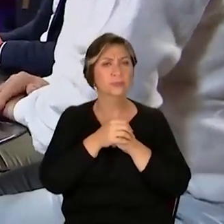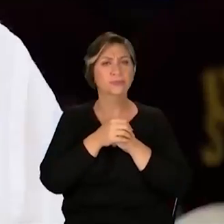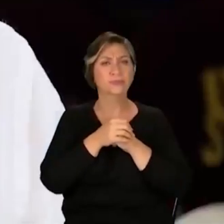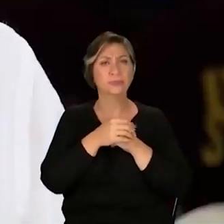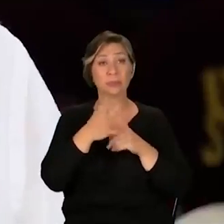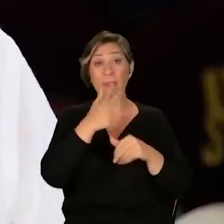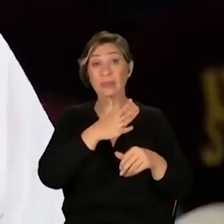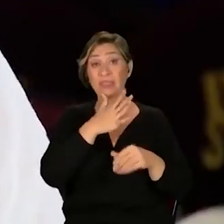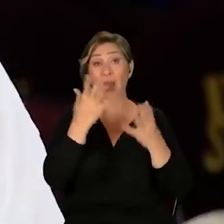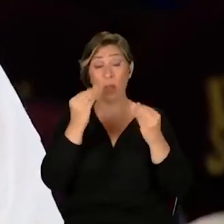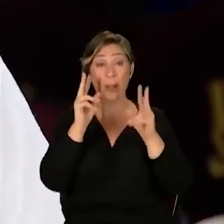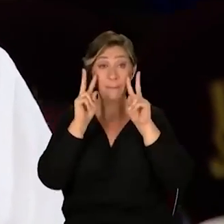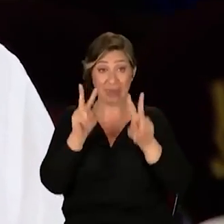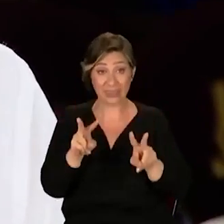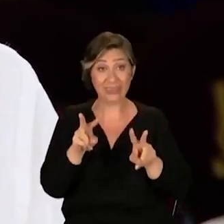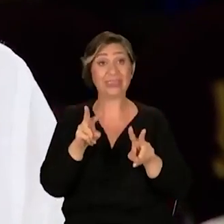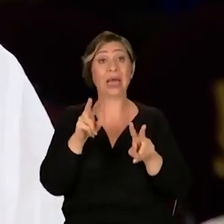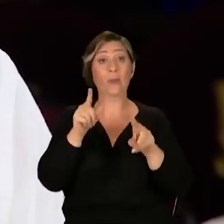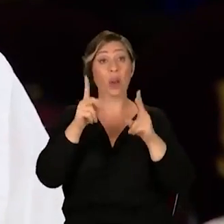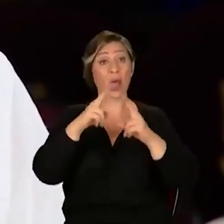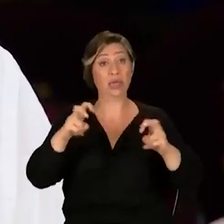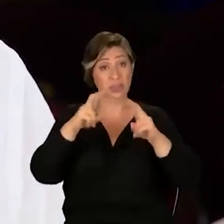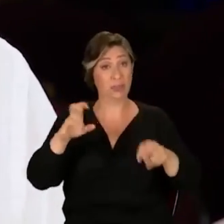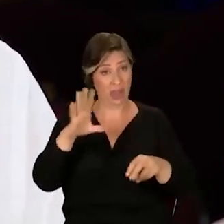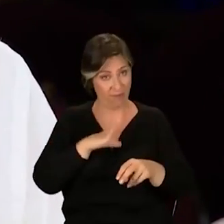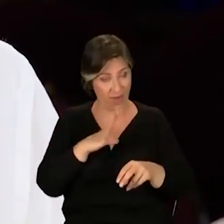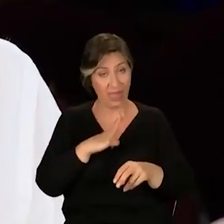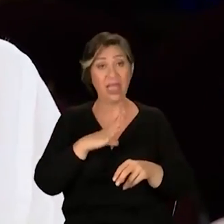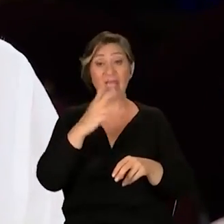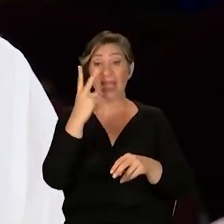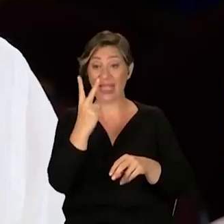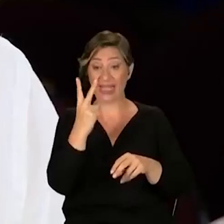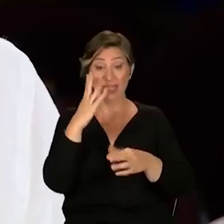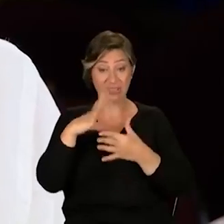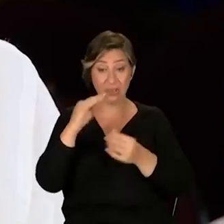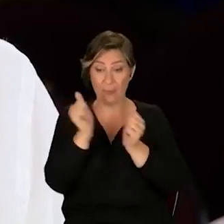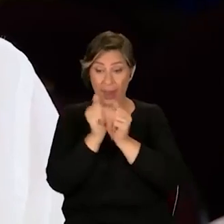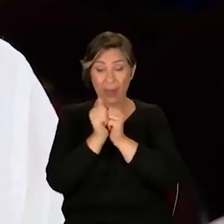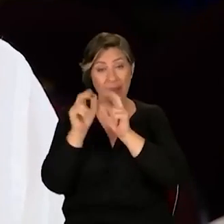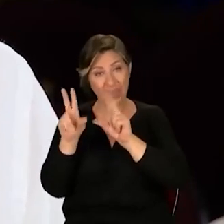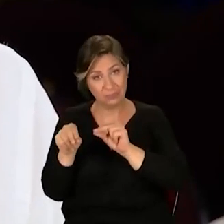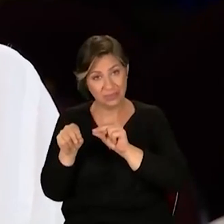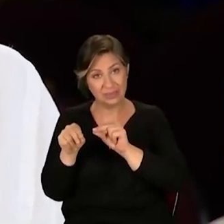olarak, bilimsel olarak baktığınızda da böyle araştırmalar var. İki kişinin bir arada yatması